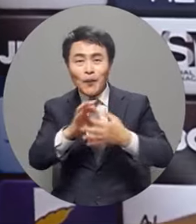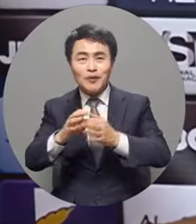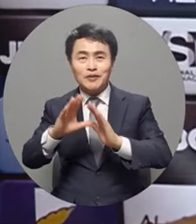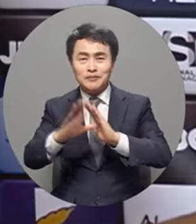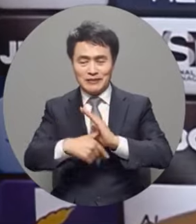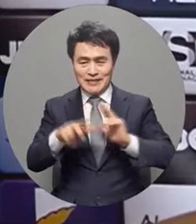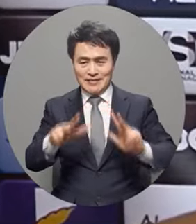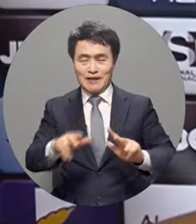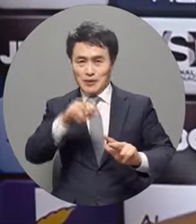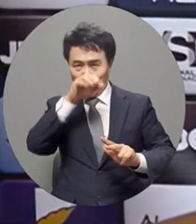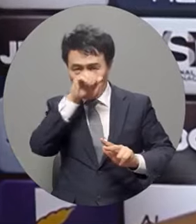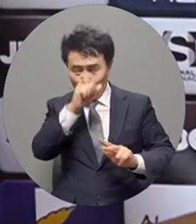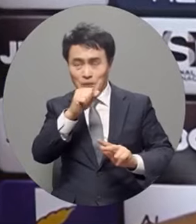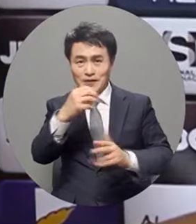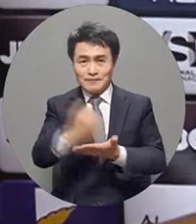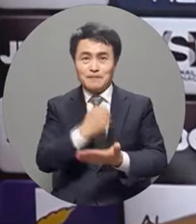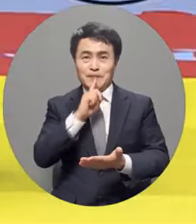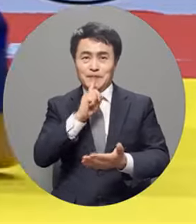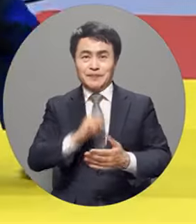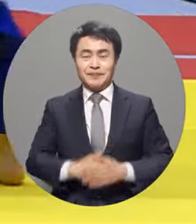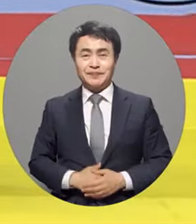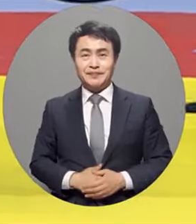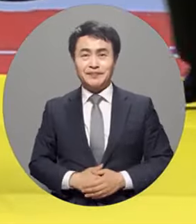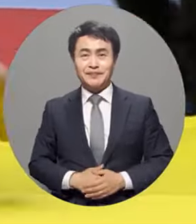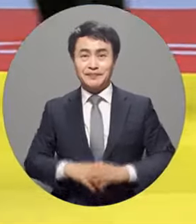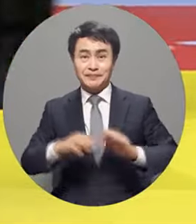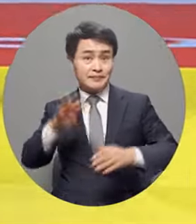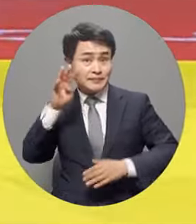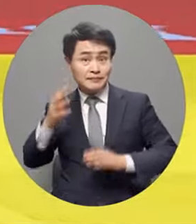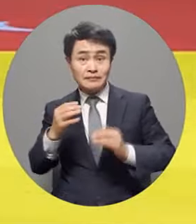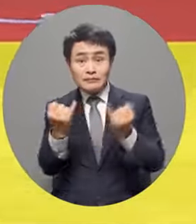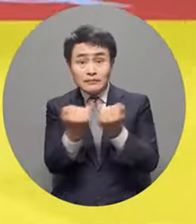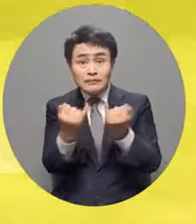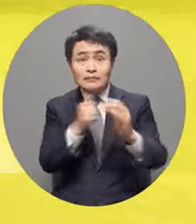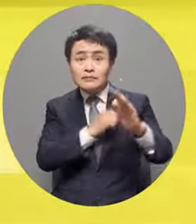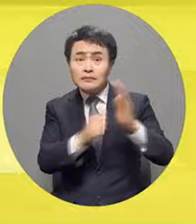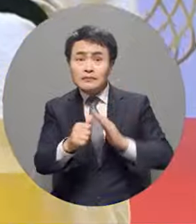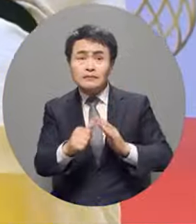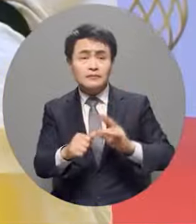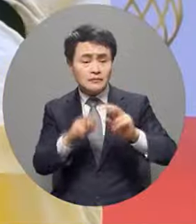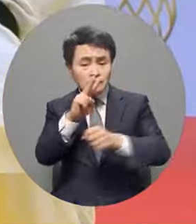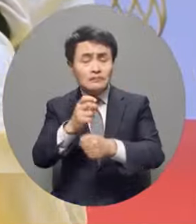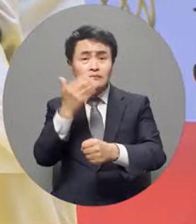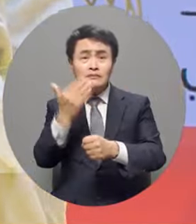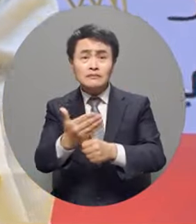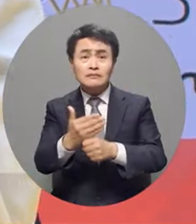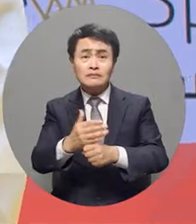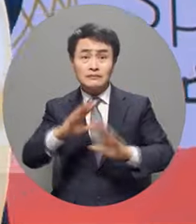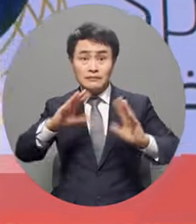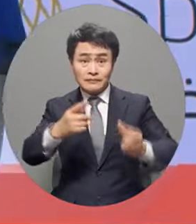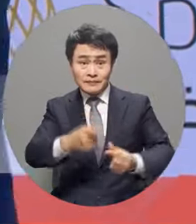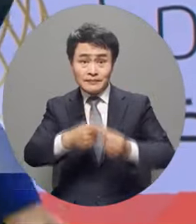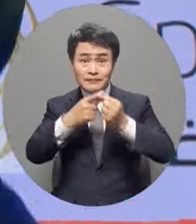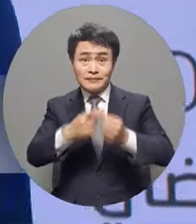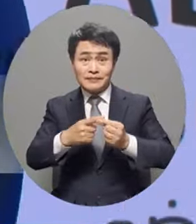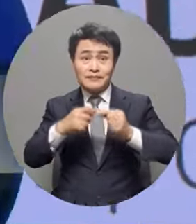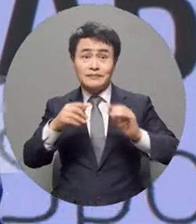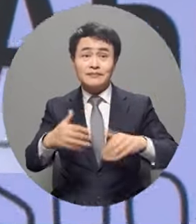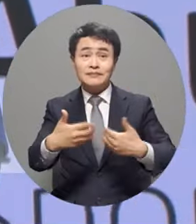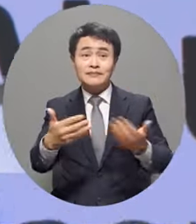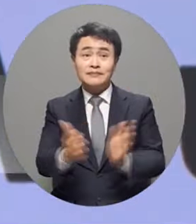지금과 같은 성적을 내도록 하겠습니다. 사흘 전 여자 선수로는 29년 만에 대회 정상에 오른 허미미에